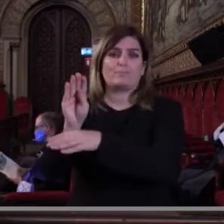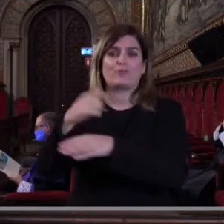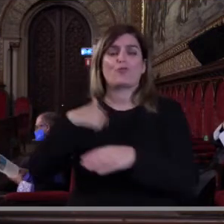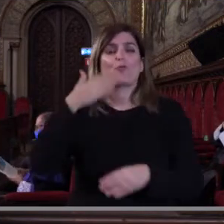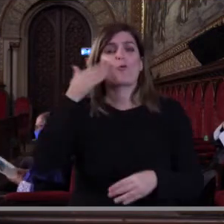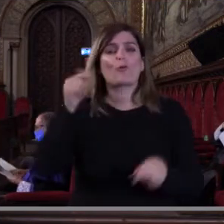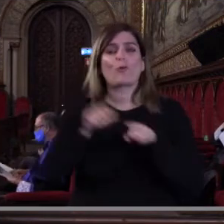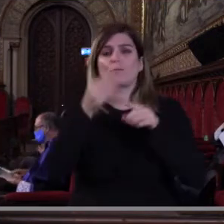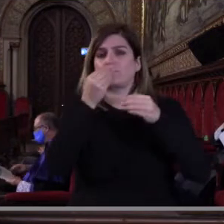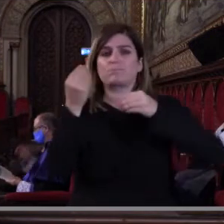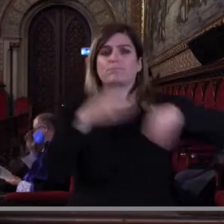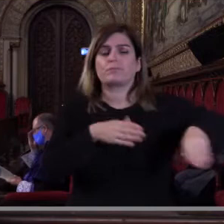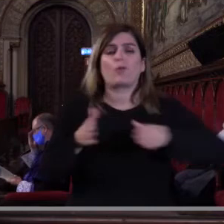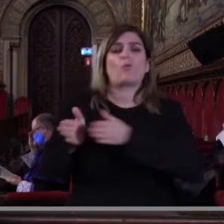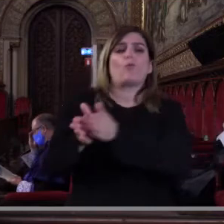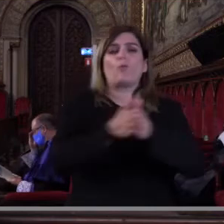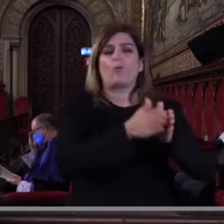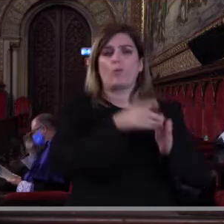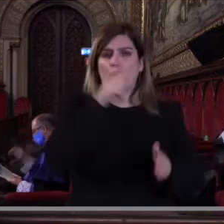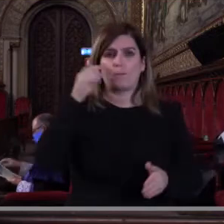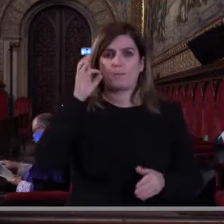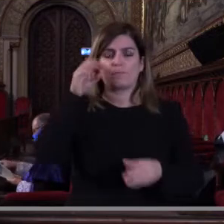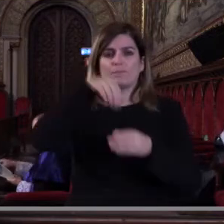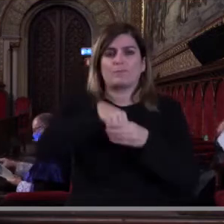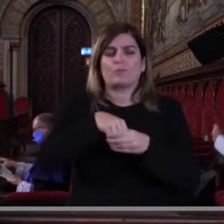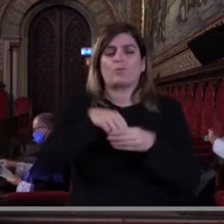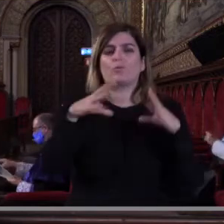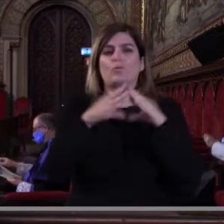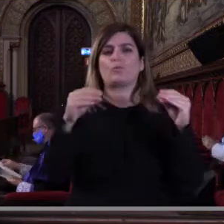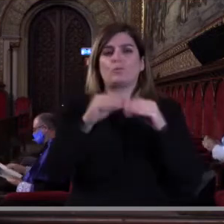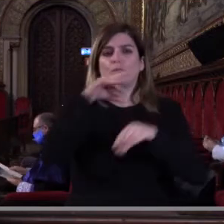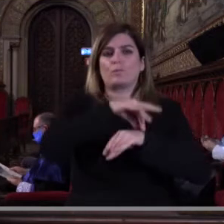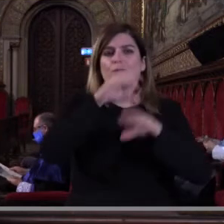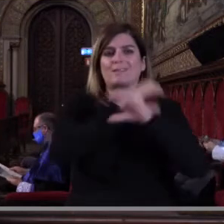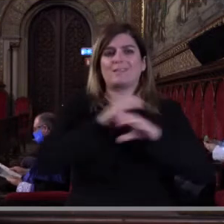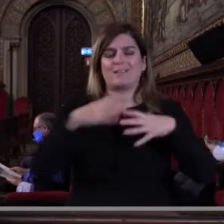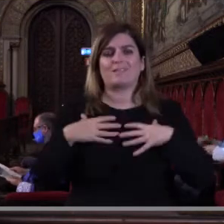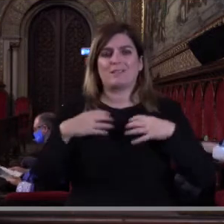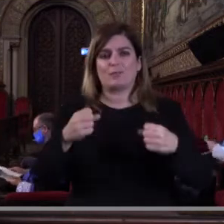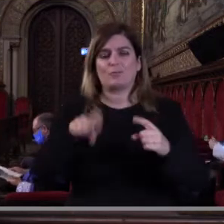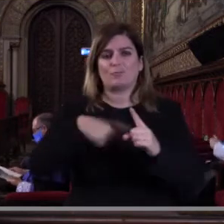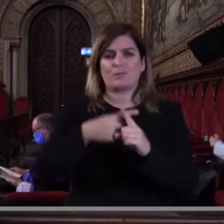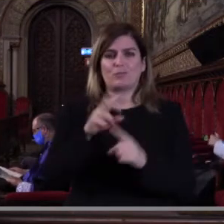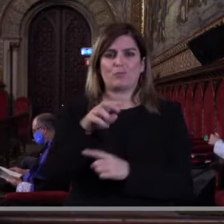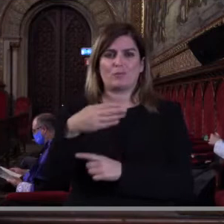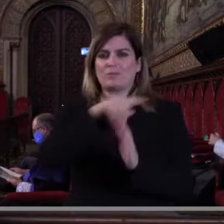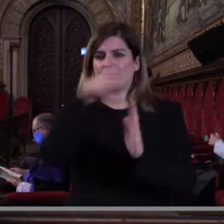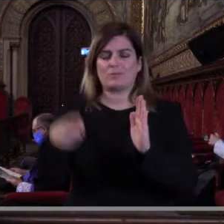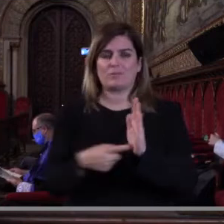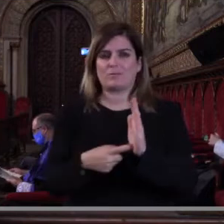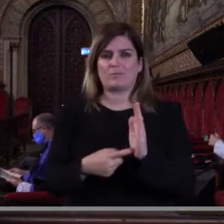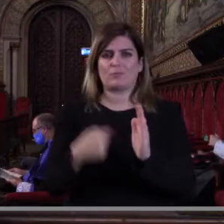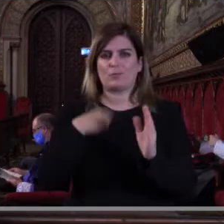avui en nom de tots els companys i companyes de la Facultat de Medicina i Ciències de la Salut i de tota la Universitat de